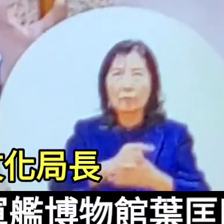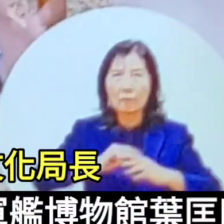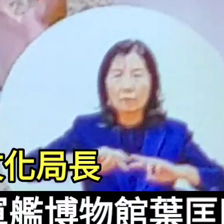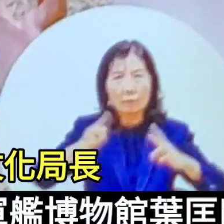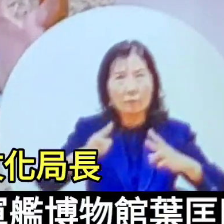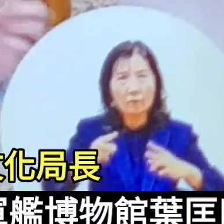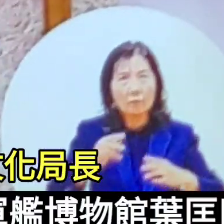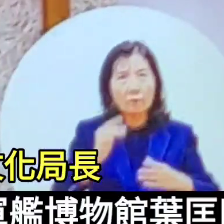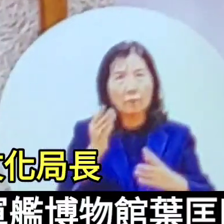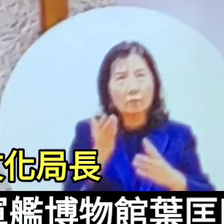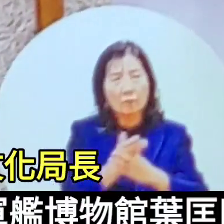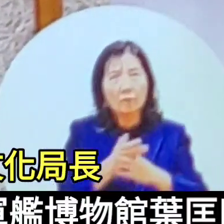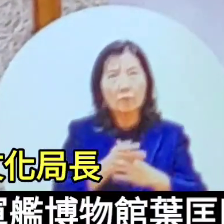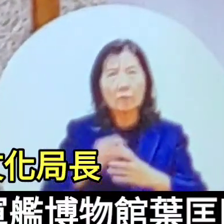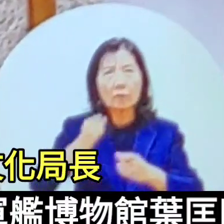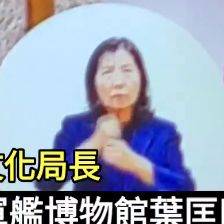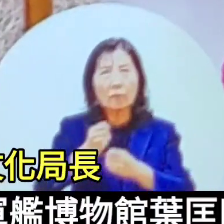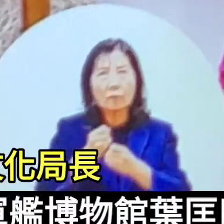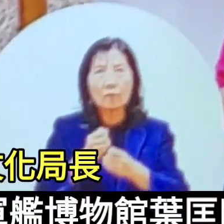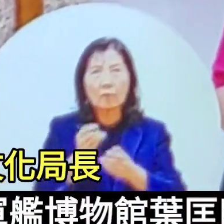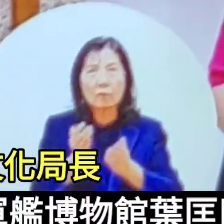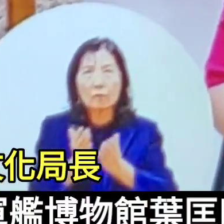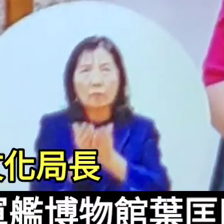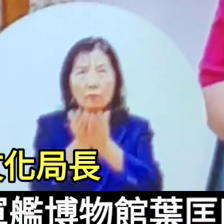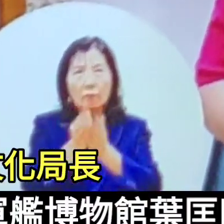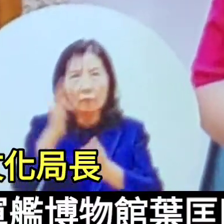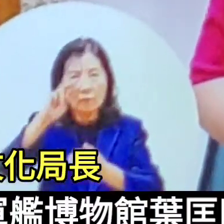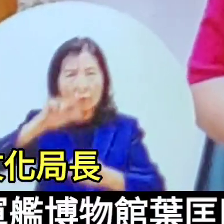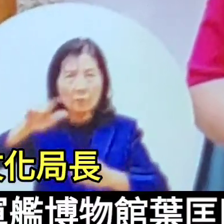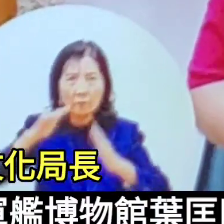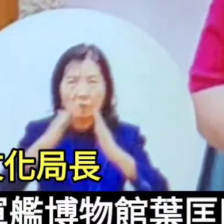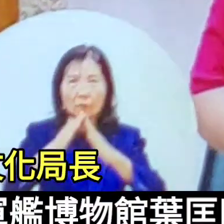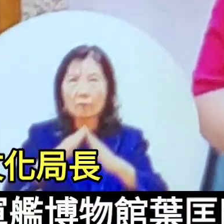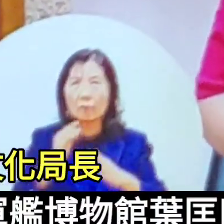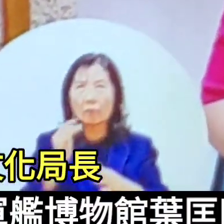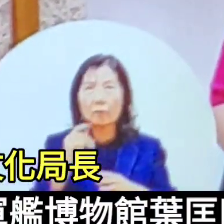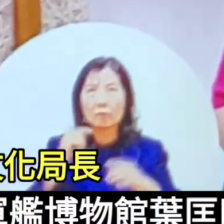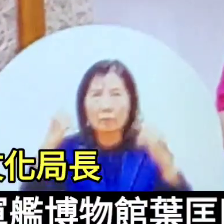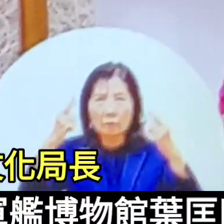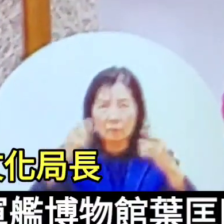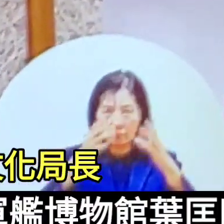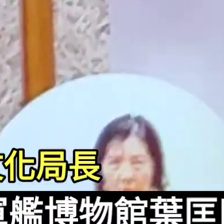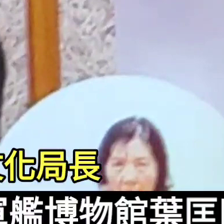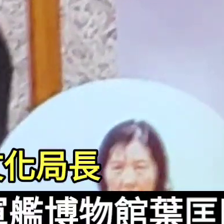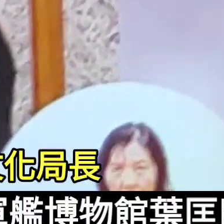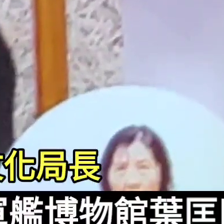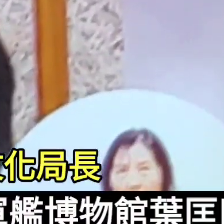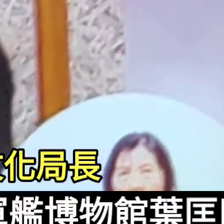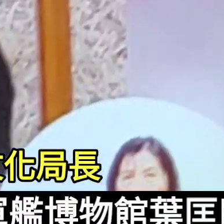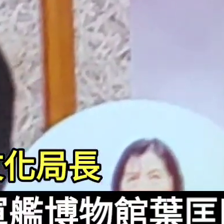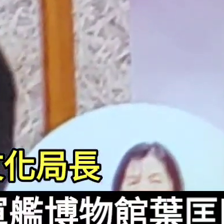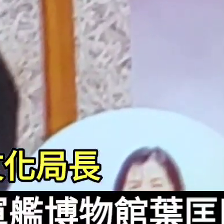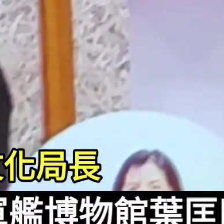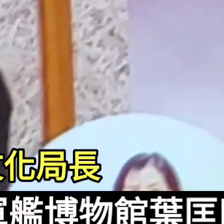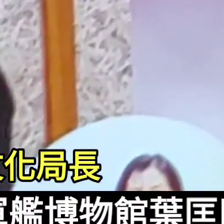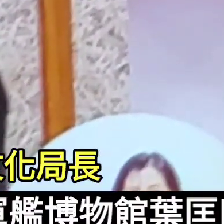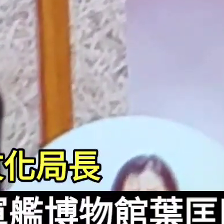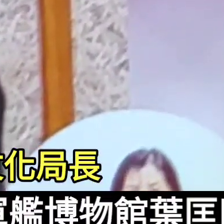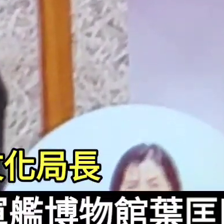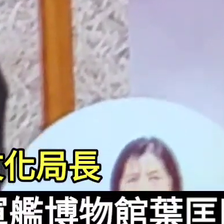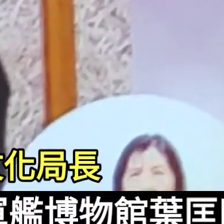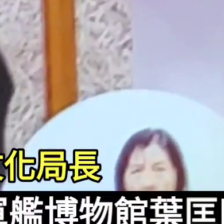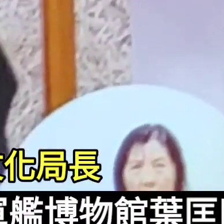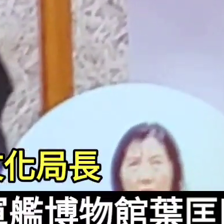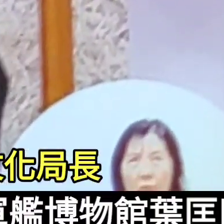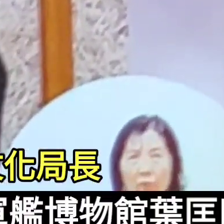或者是军舰博物馆，因为海事军舰博物馆是常设，如果您要把它常设在那里，我们前面所讲这些议题势必